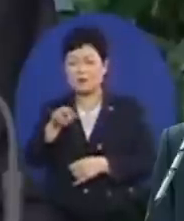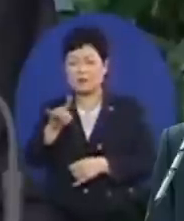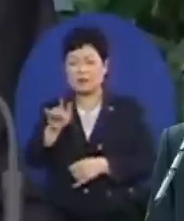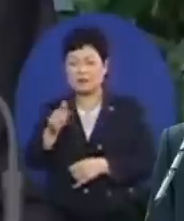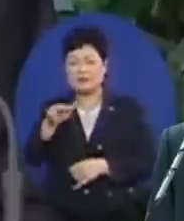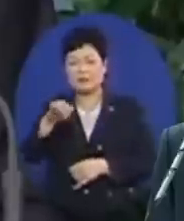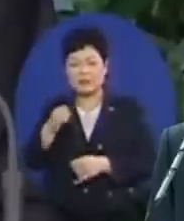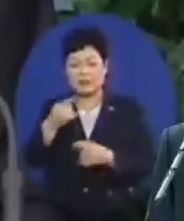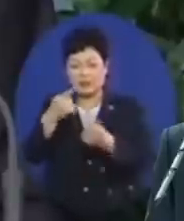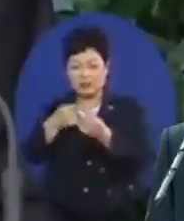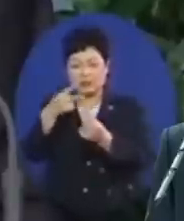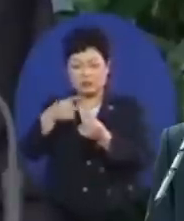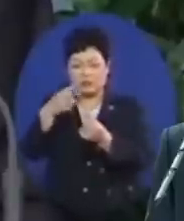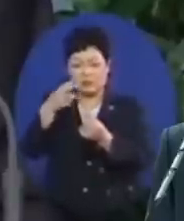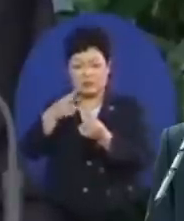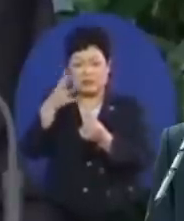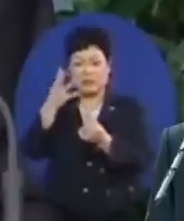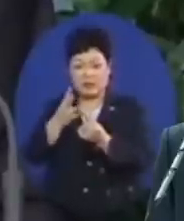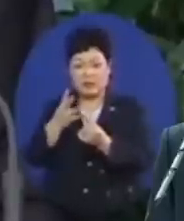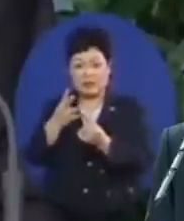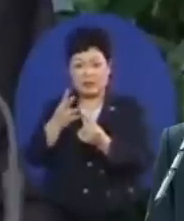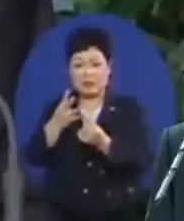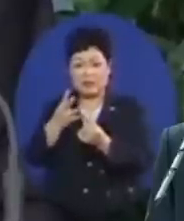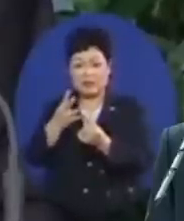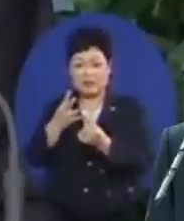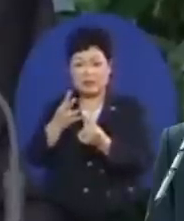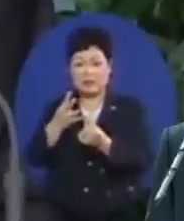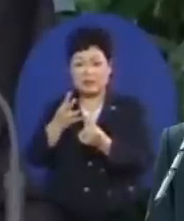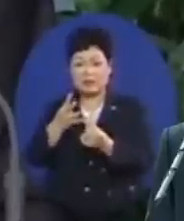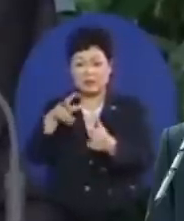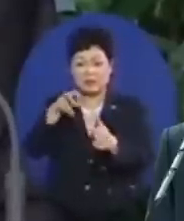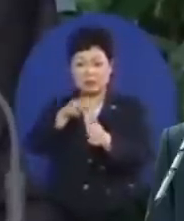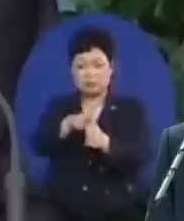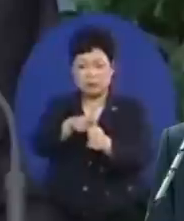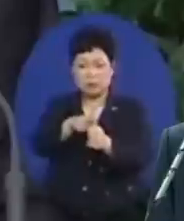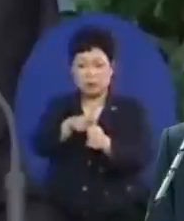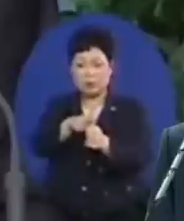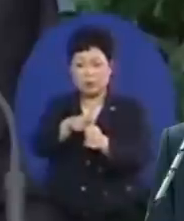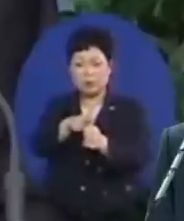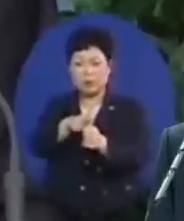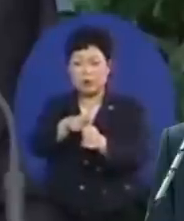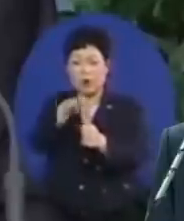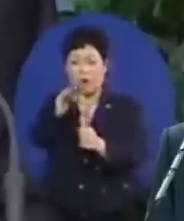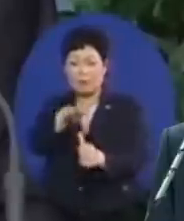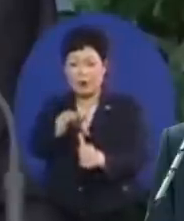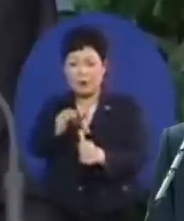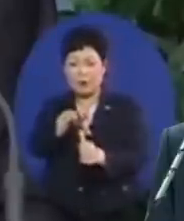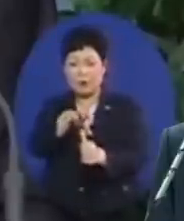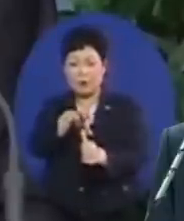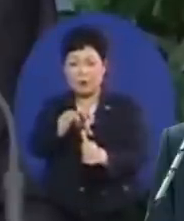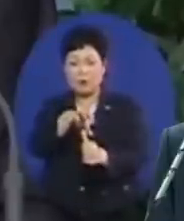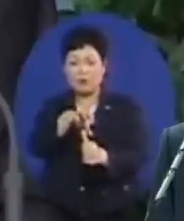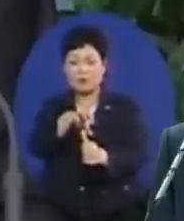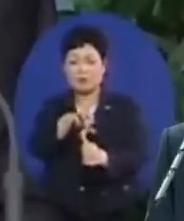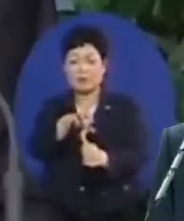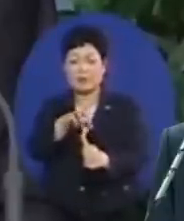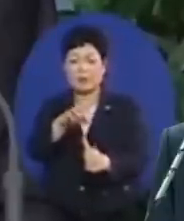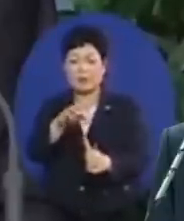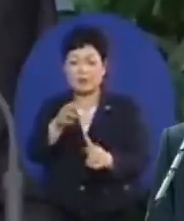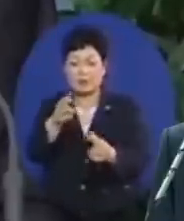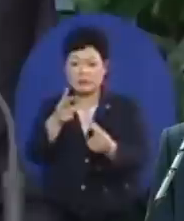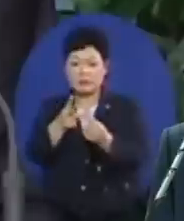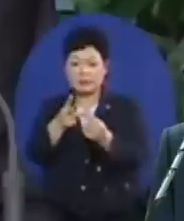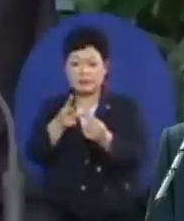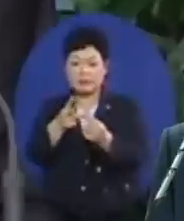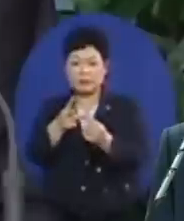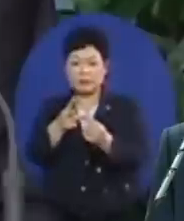디프레션, 포세션, 완전히 귀신이 사로잡히면 이제 노예가 되어서 시킨 대로 하는 것입니다. 완전히 마귀가 되어서 마귀